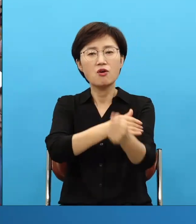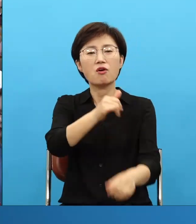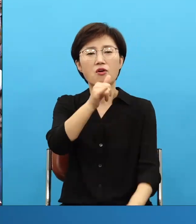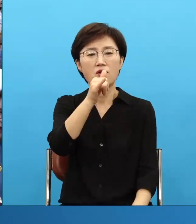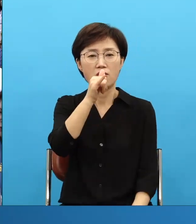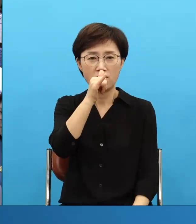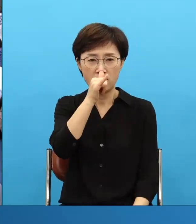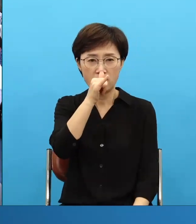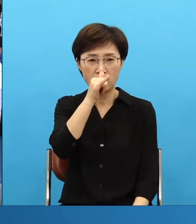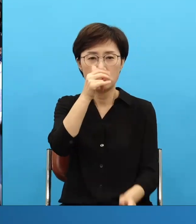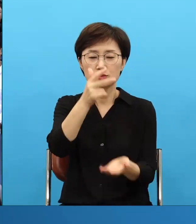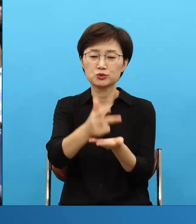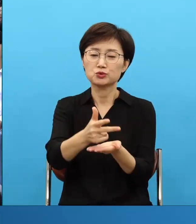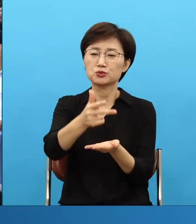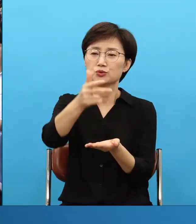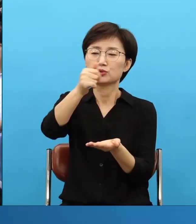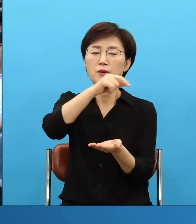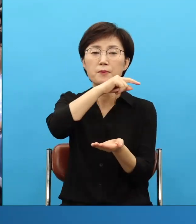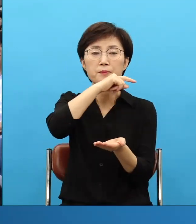능력이로다.